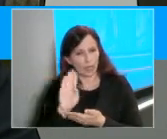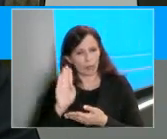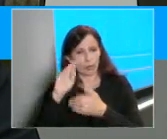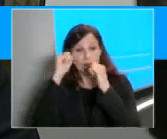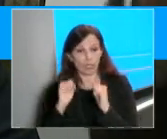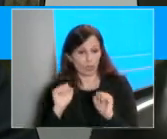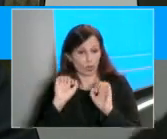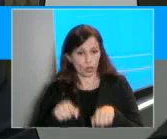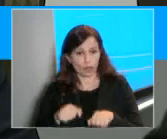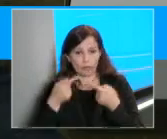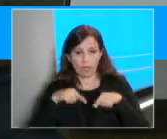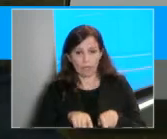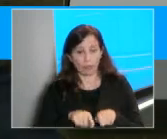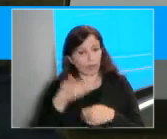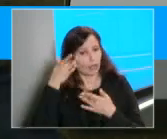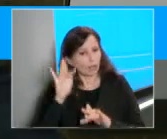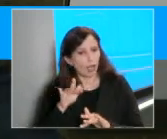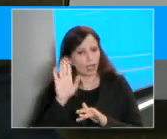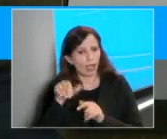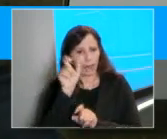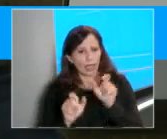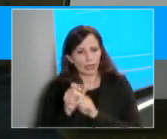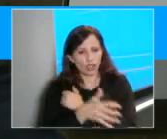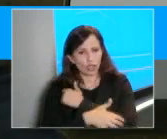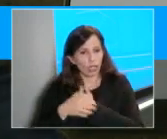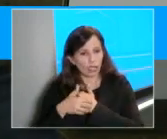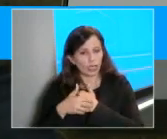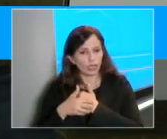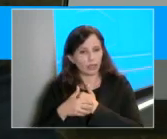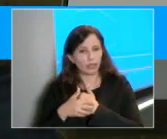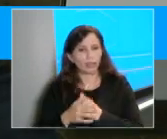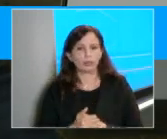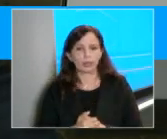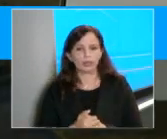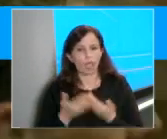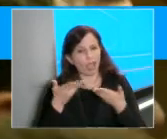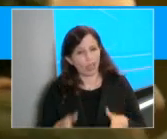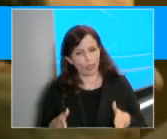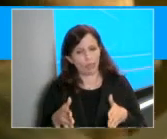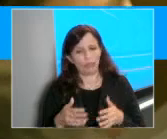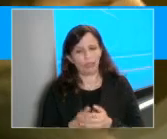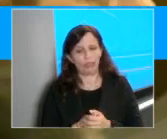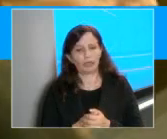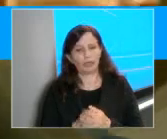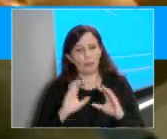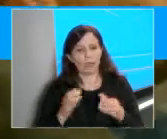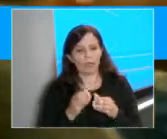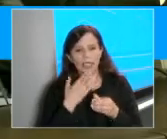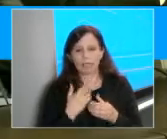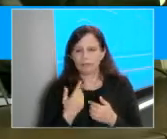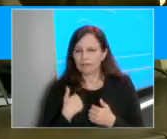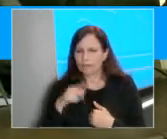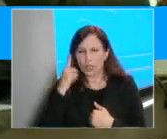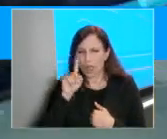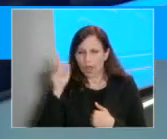שלטונית, ובמקביל תדאג גם לאותם אנשים, נהיה שופר את האנשים המוחלשים ביותר בחברה הישראלית. רגע, לא הבנתי,